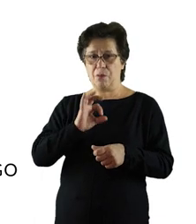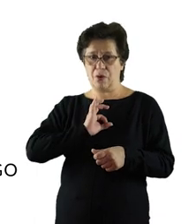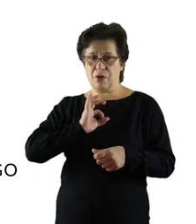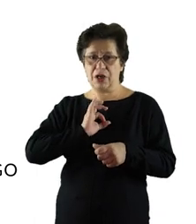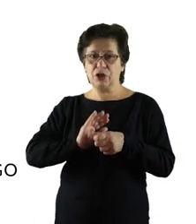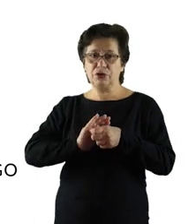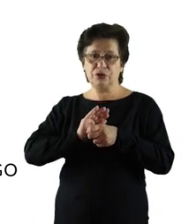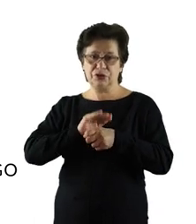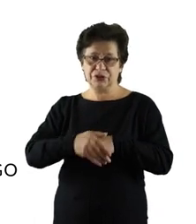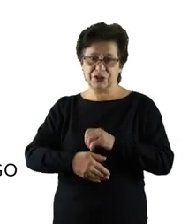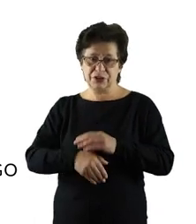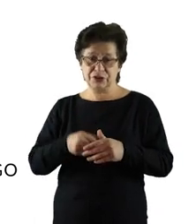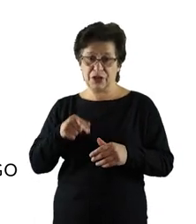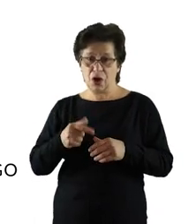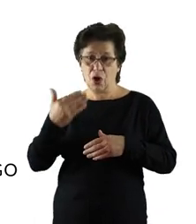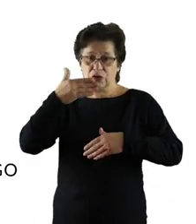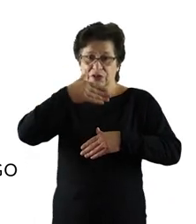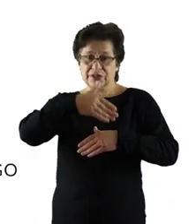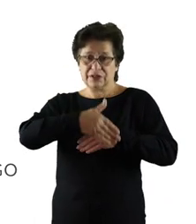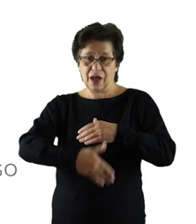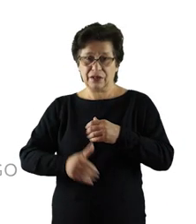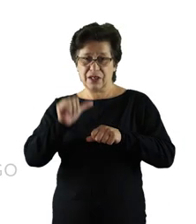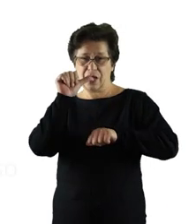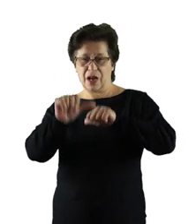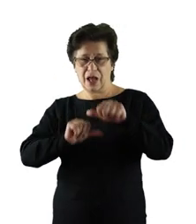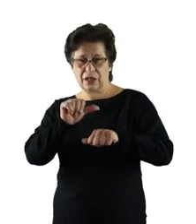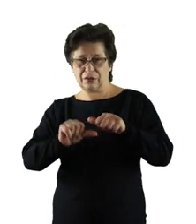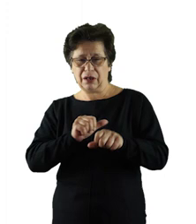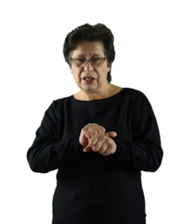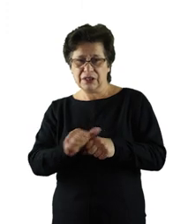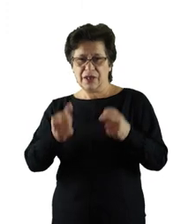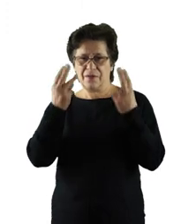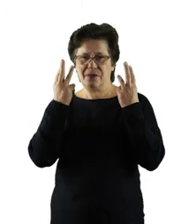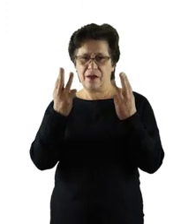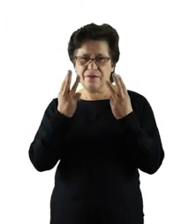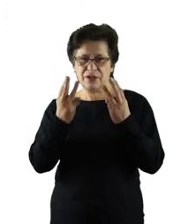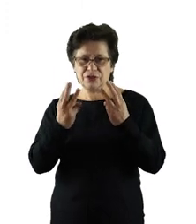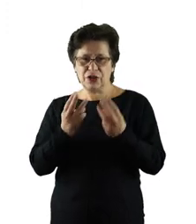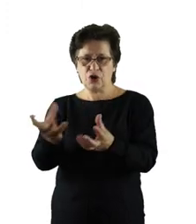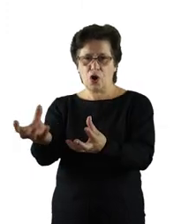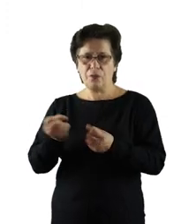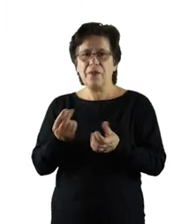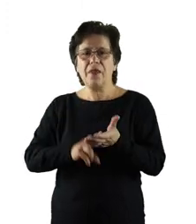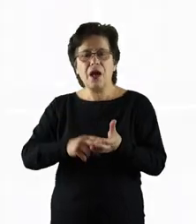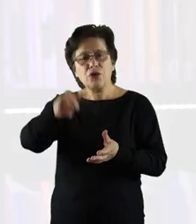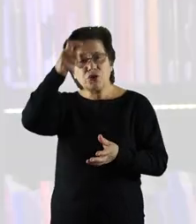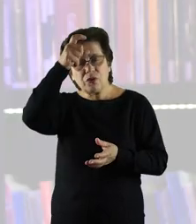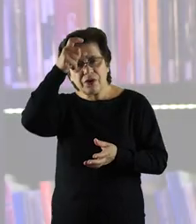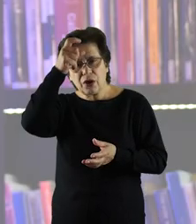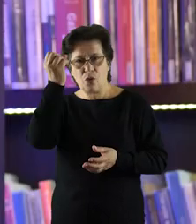przez ostatnie lata koncentruję się na najważniejszym dla mnie odbiorcy, na człowieku